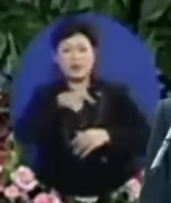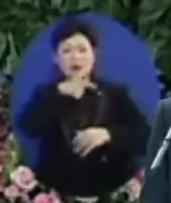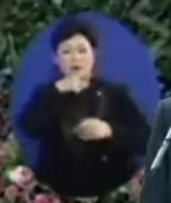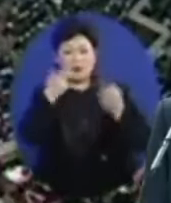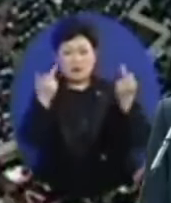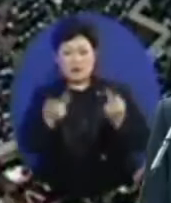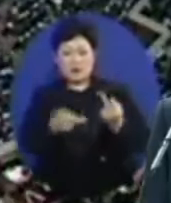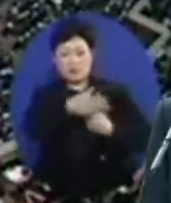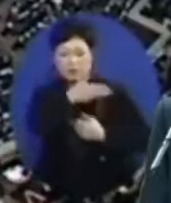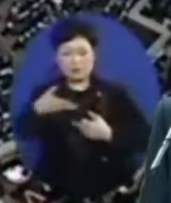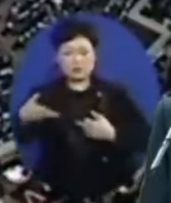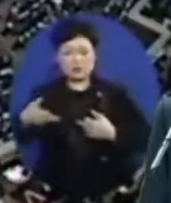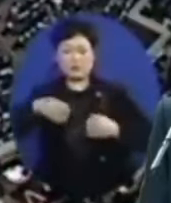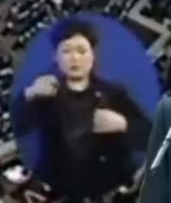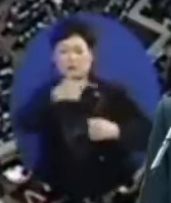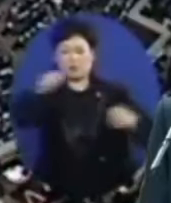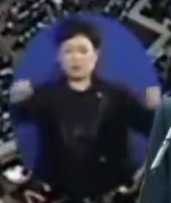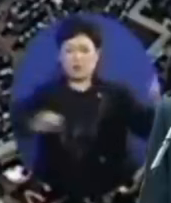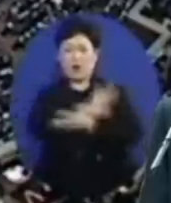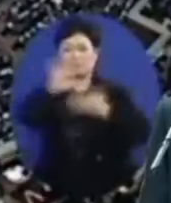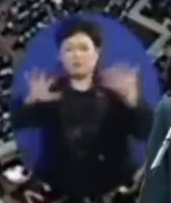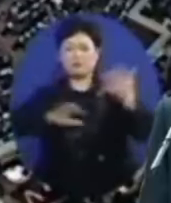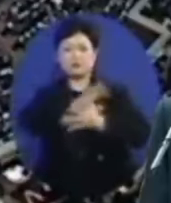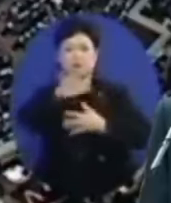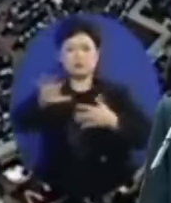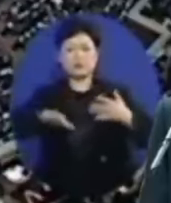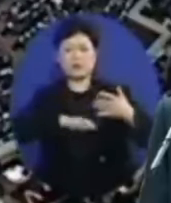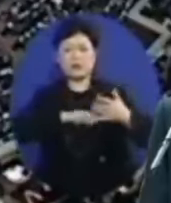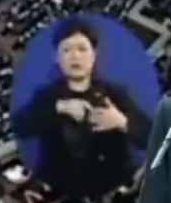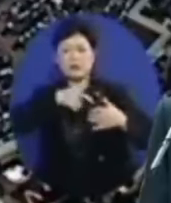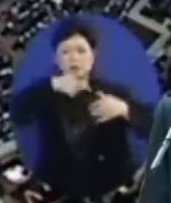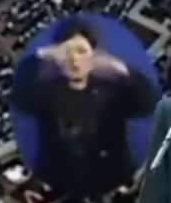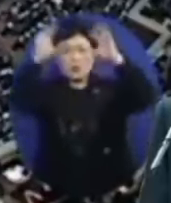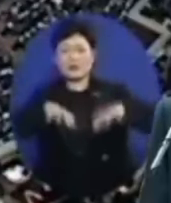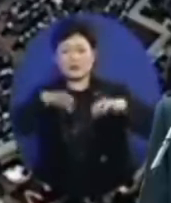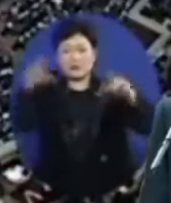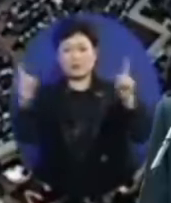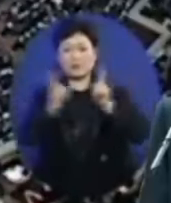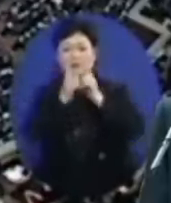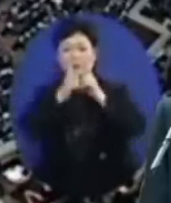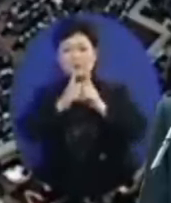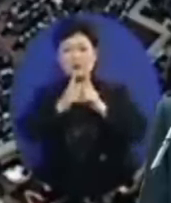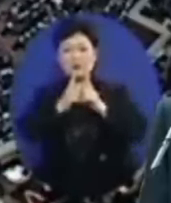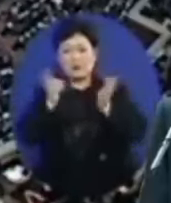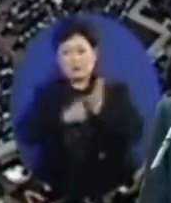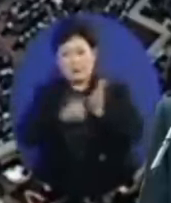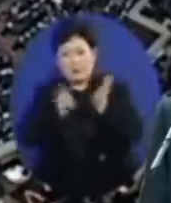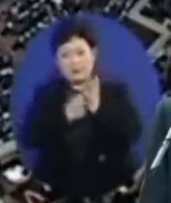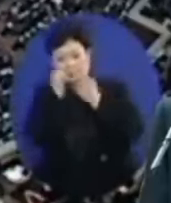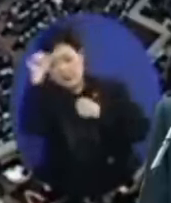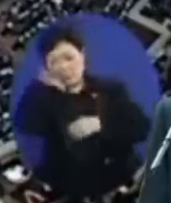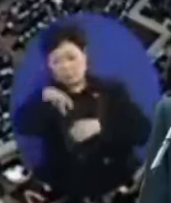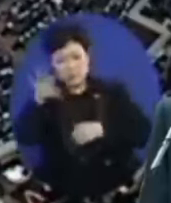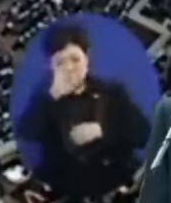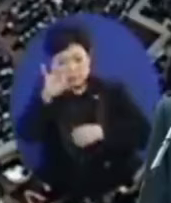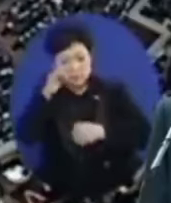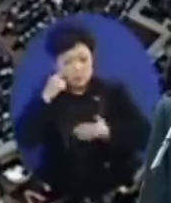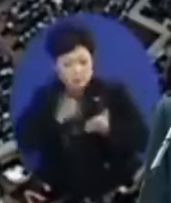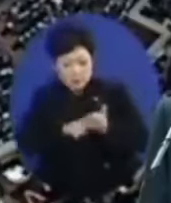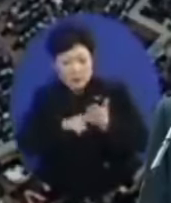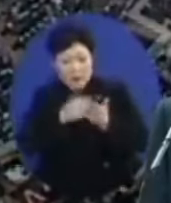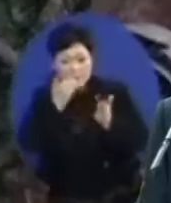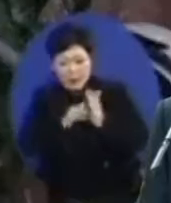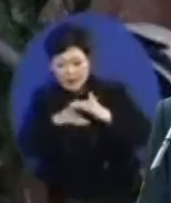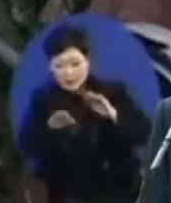광풍과 번개 소나기를 만나 물이 콸콸 넘쳐나므로 황급히 피할 곳을 찾다 보니까 한 바위에 틈이